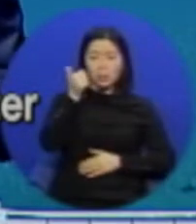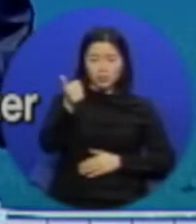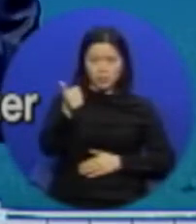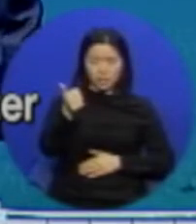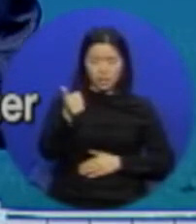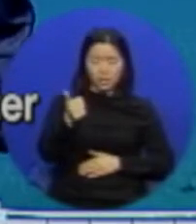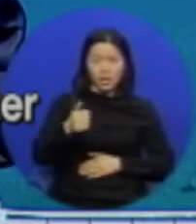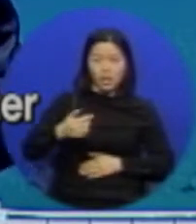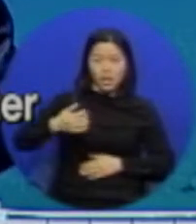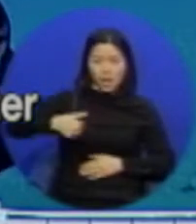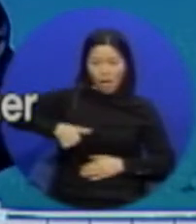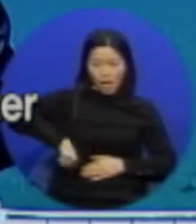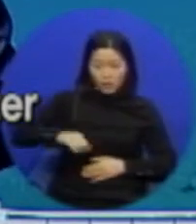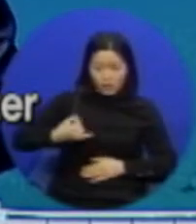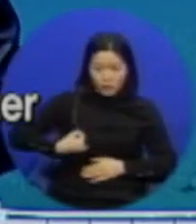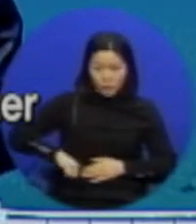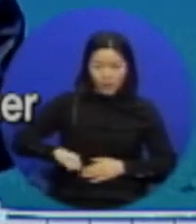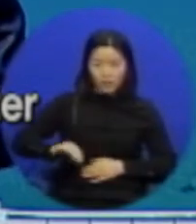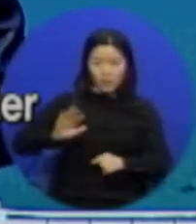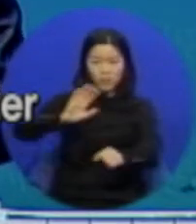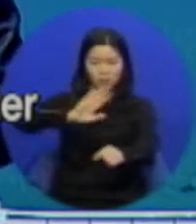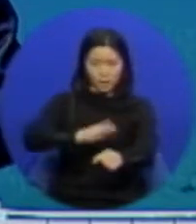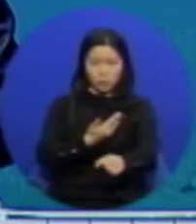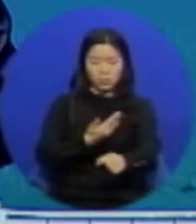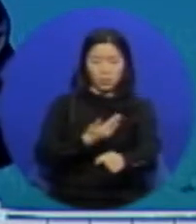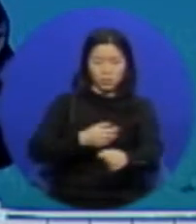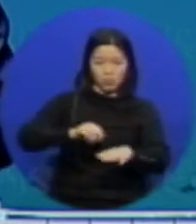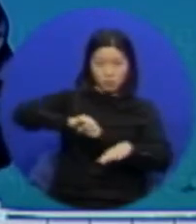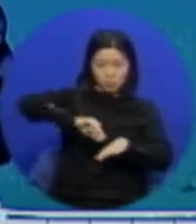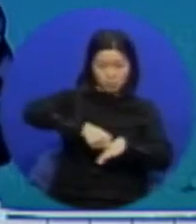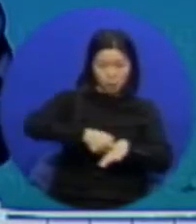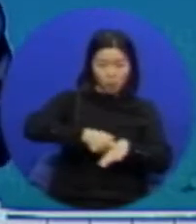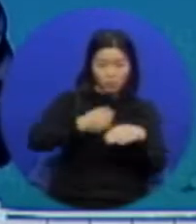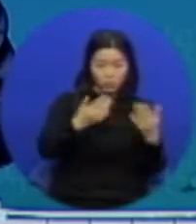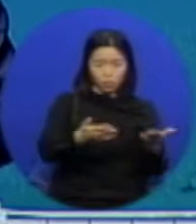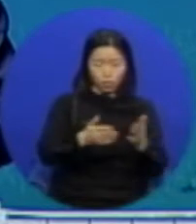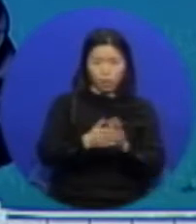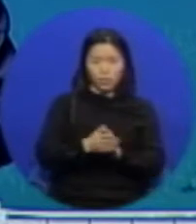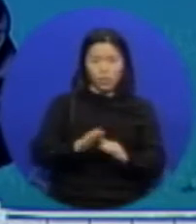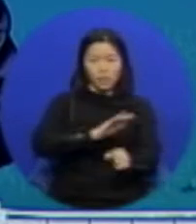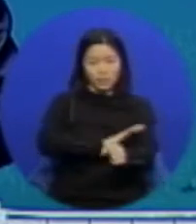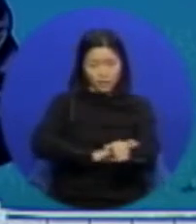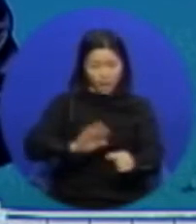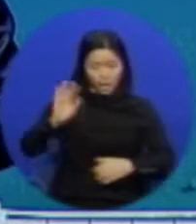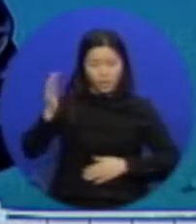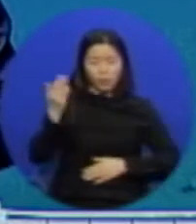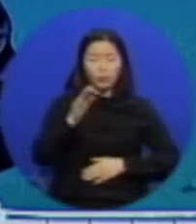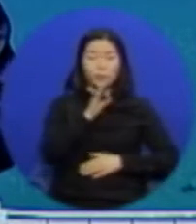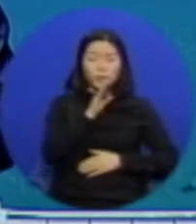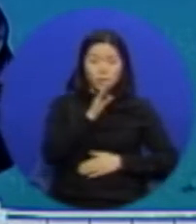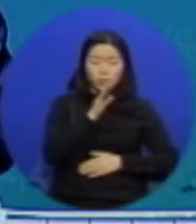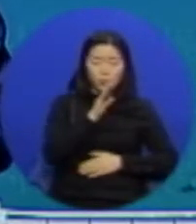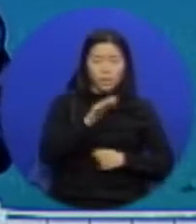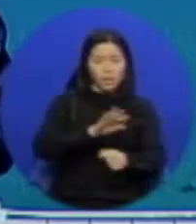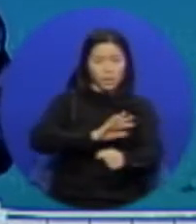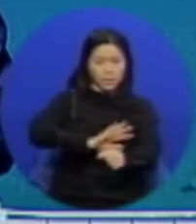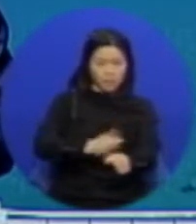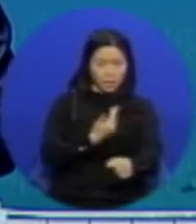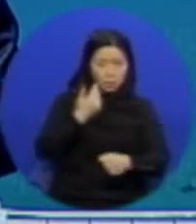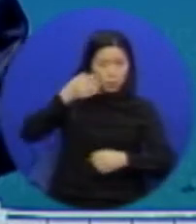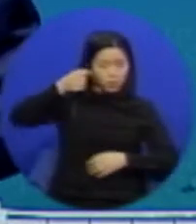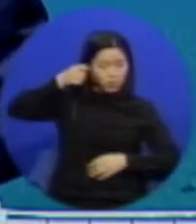아들 딸이 잘못해서 진기를 합니다 잘 들어가는 거죠 잘못을 깨달을 하고 회기